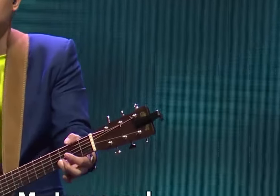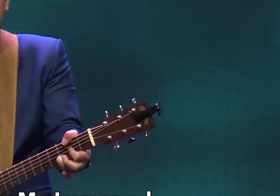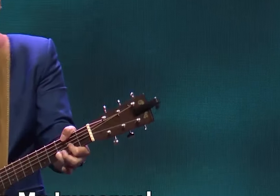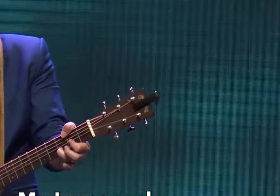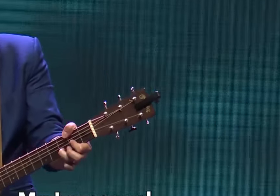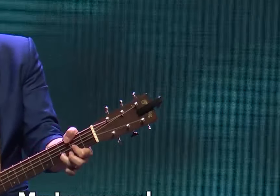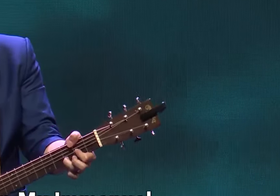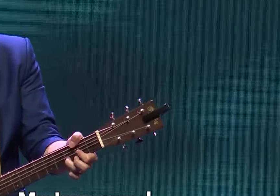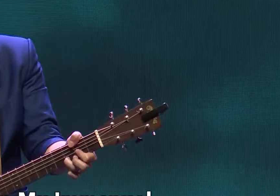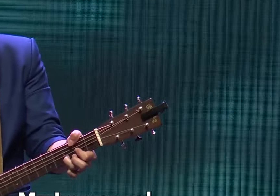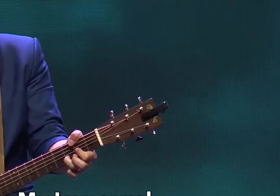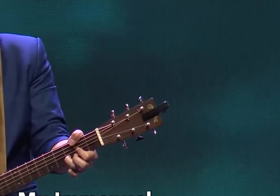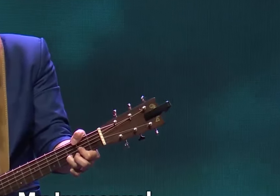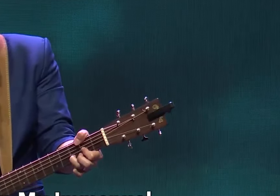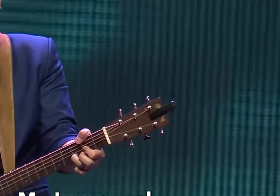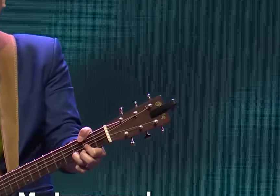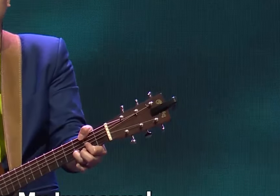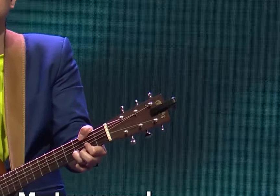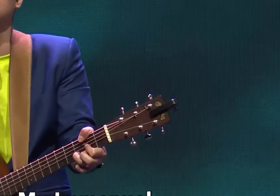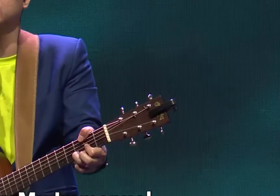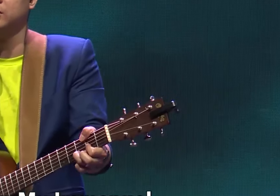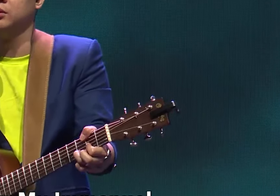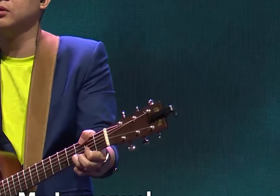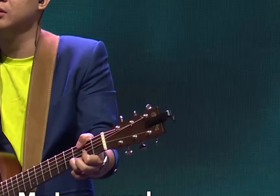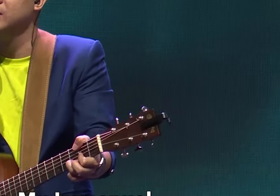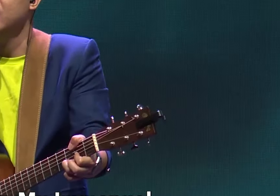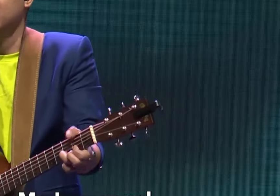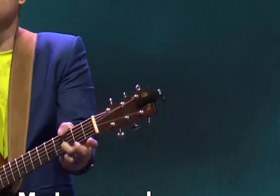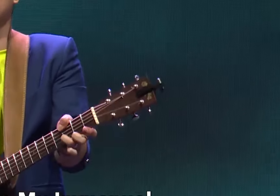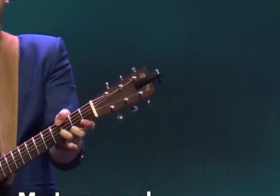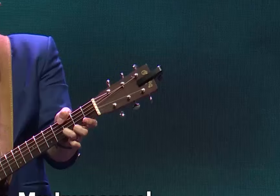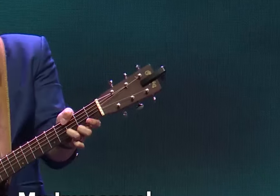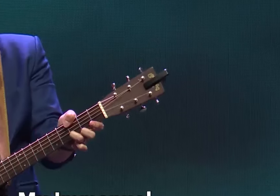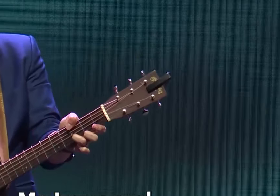Ku dengar firman-Mu,